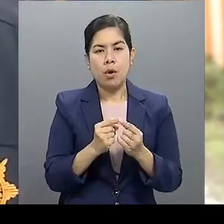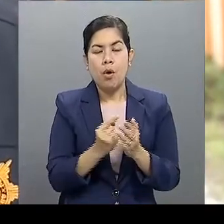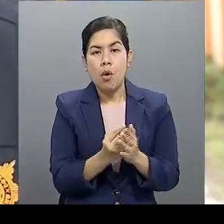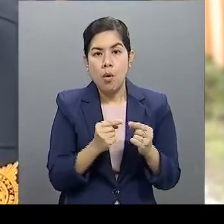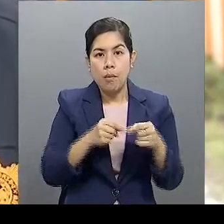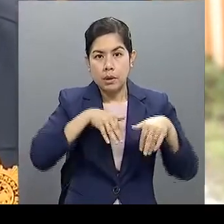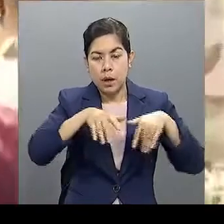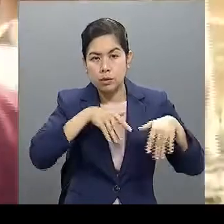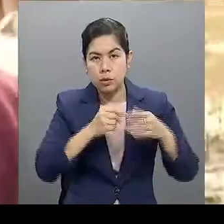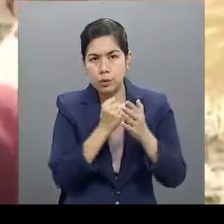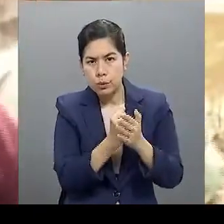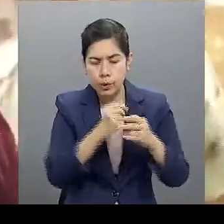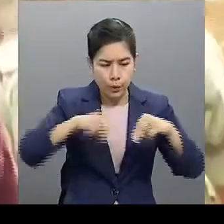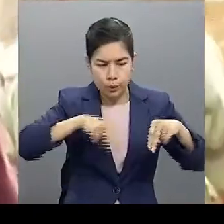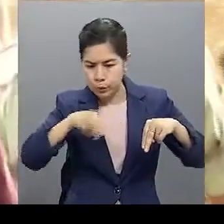านครับ